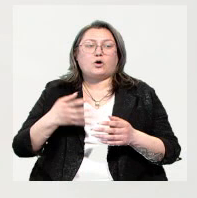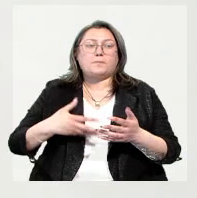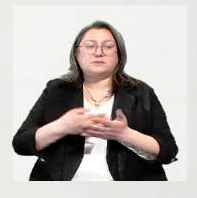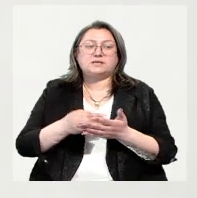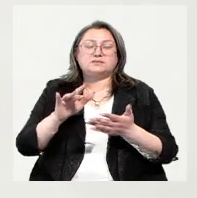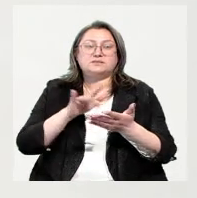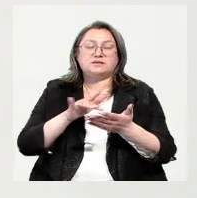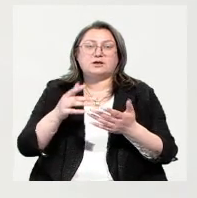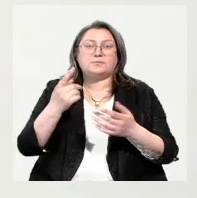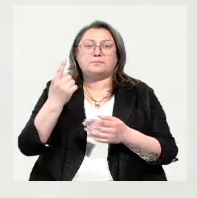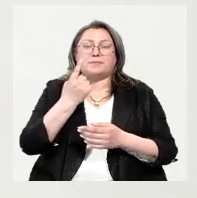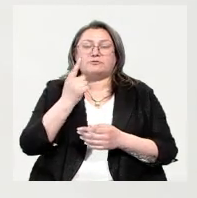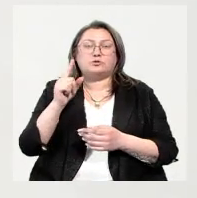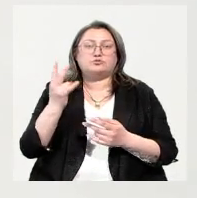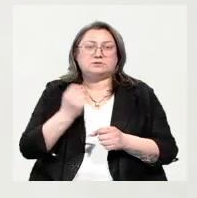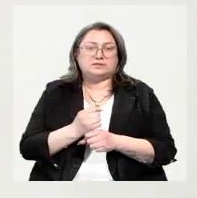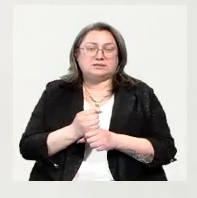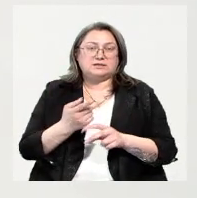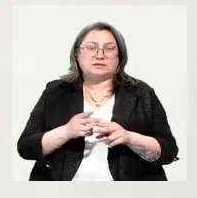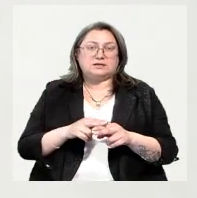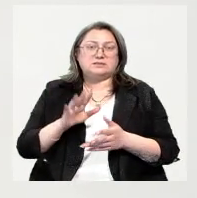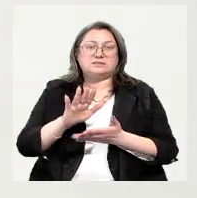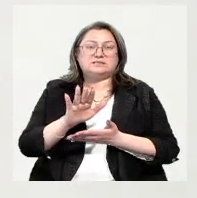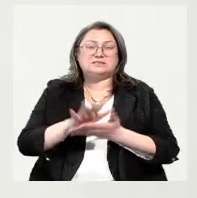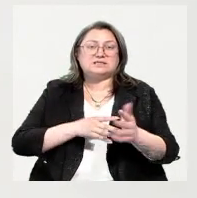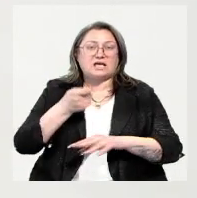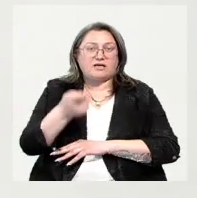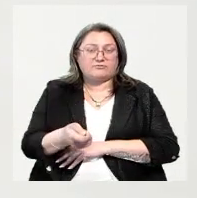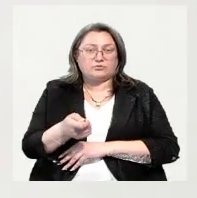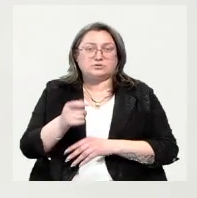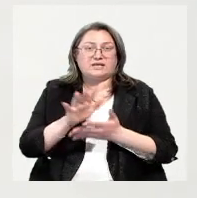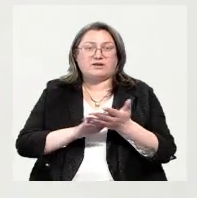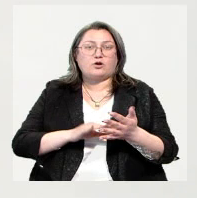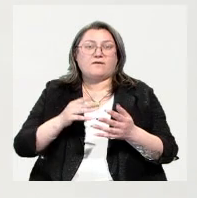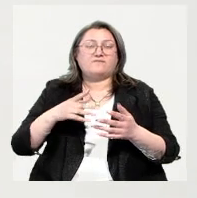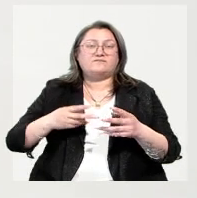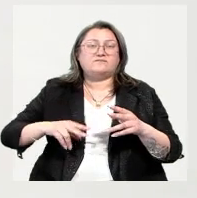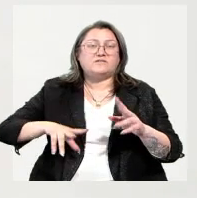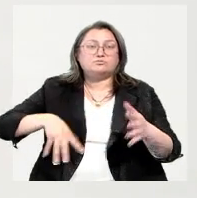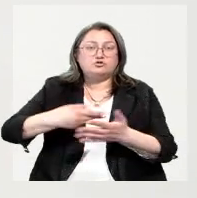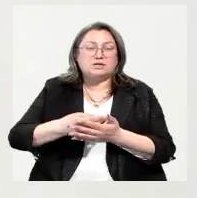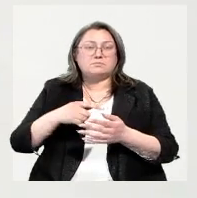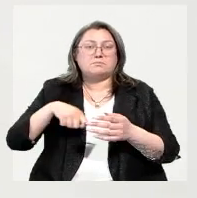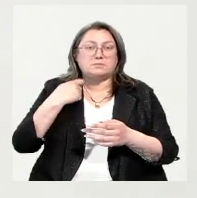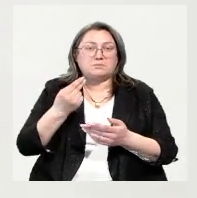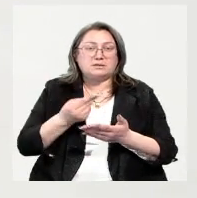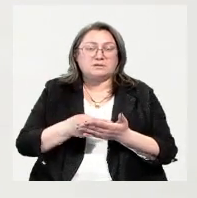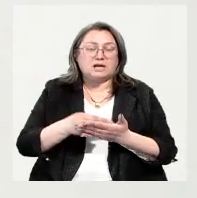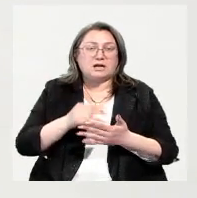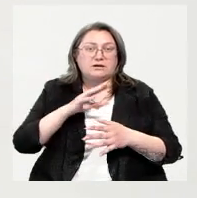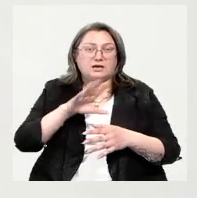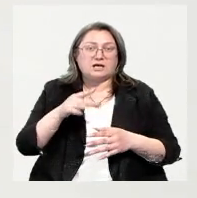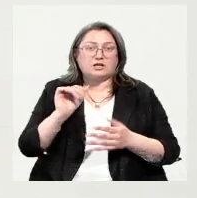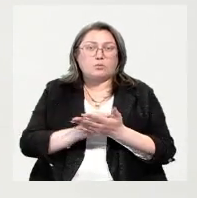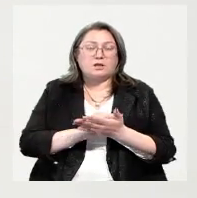Өтеміқ алгоритмы келесі кезендерден тұрат. Ең алдымен өтініш беру керек, зардап шегушының материалдық зиянды өте ұтыралы